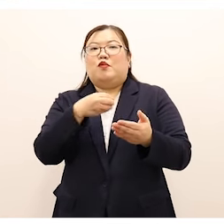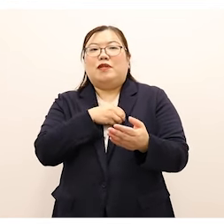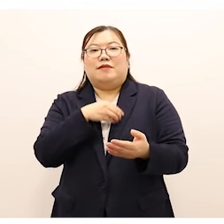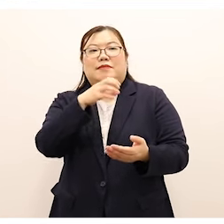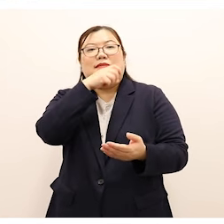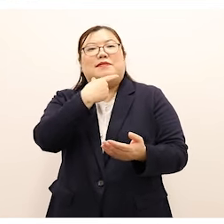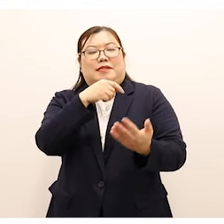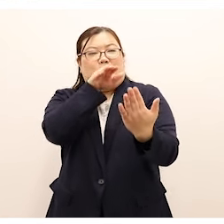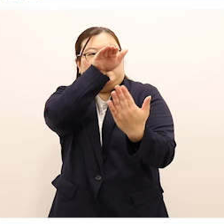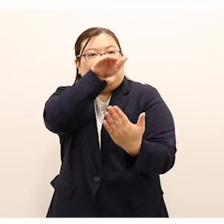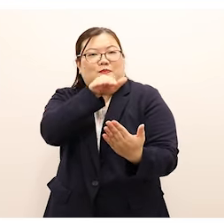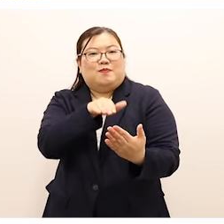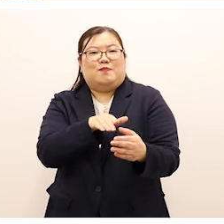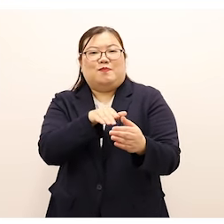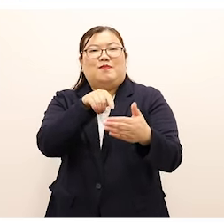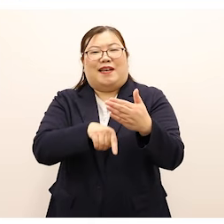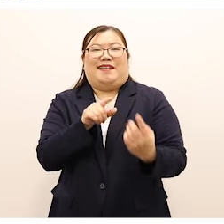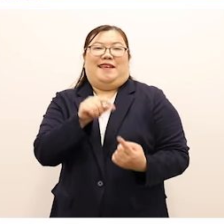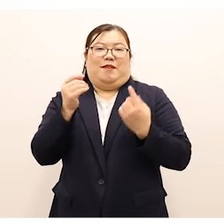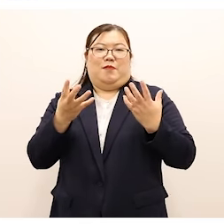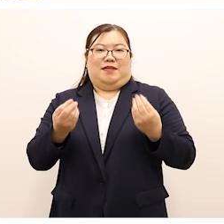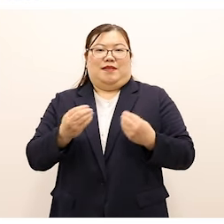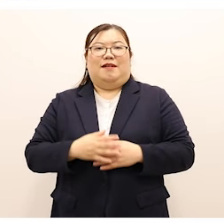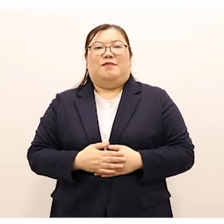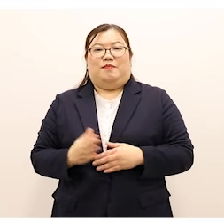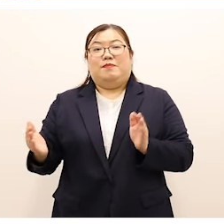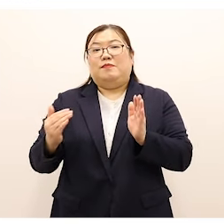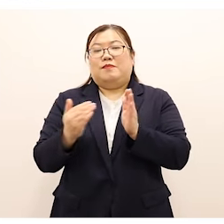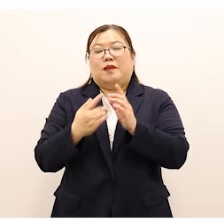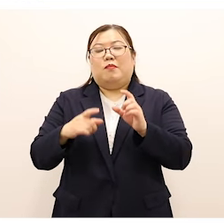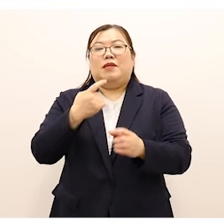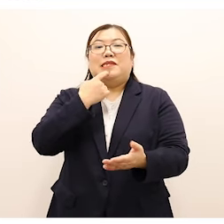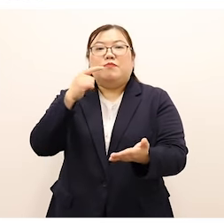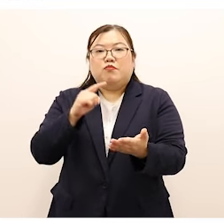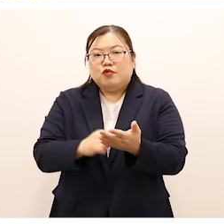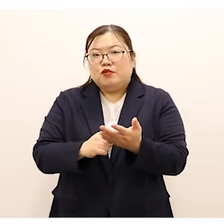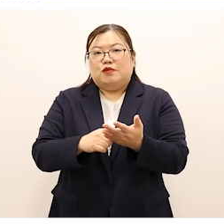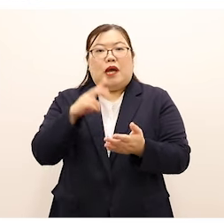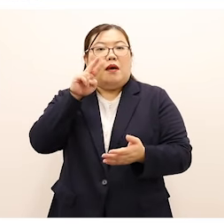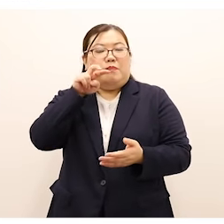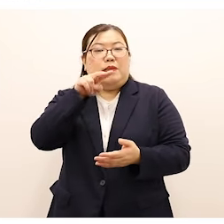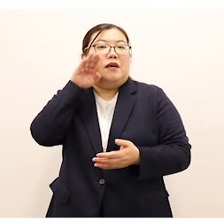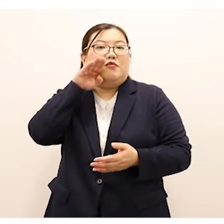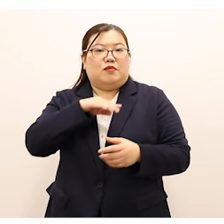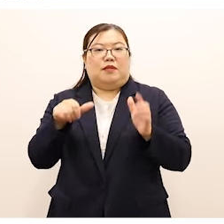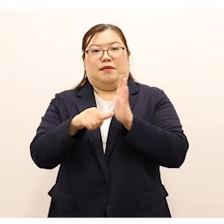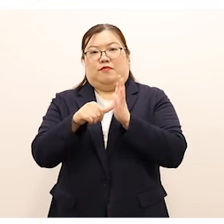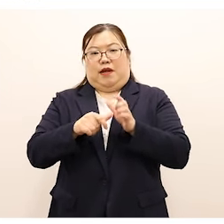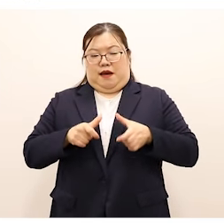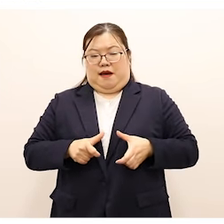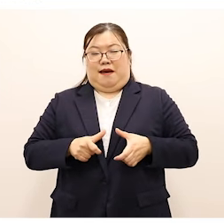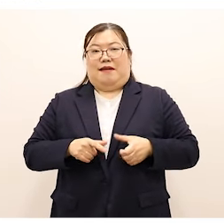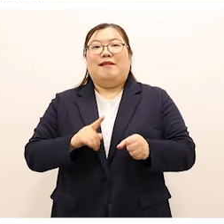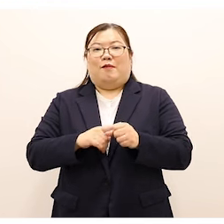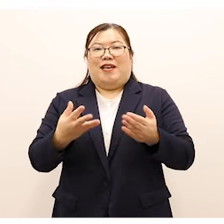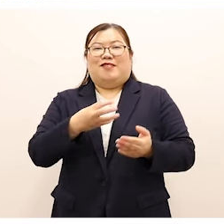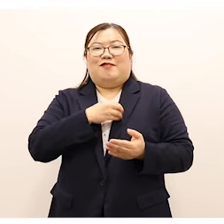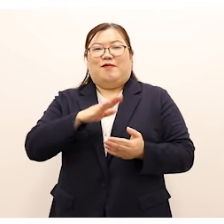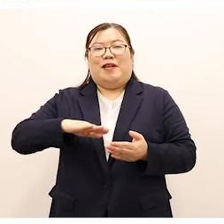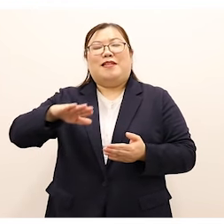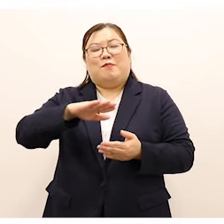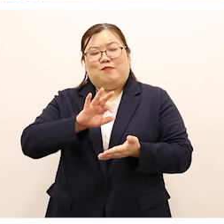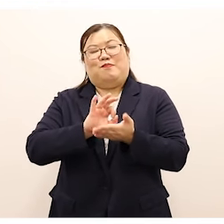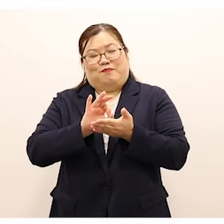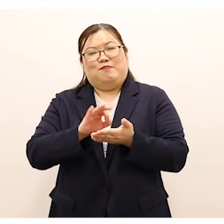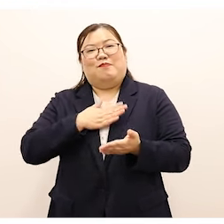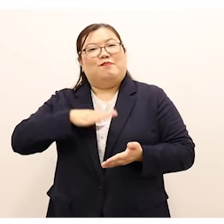です。また、これまで以上にシンプルで見やすい名札となりましたので、市民の皆様にも分かりやすいものとな